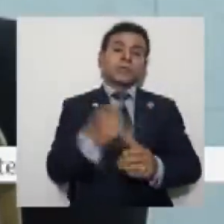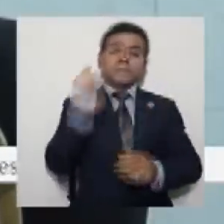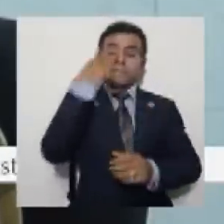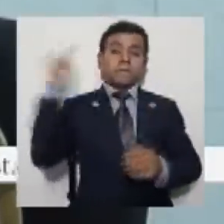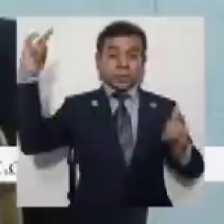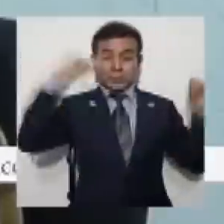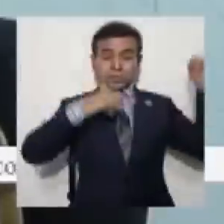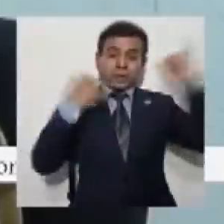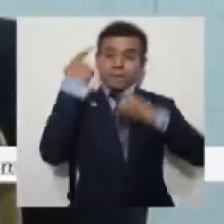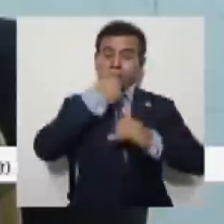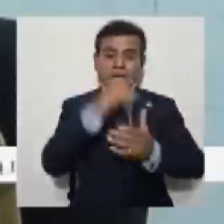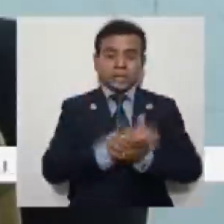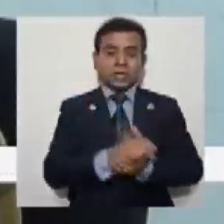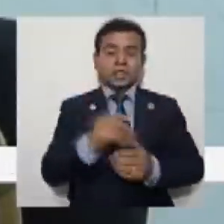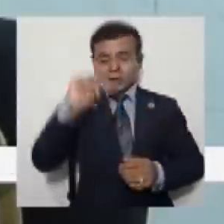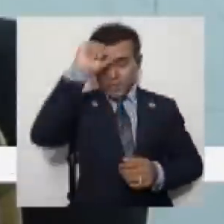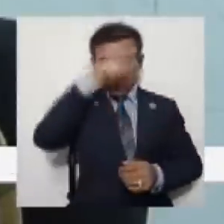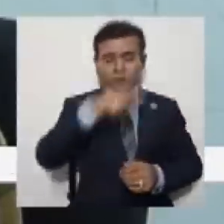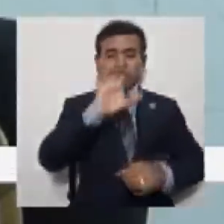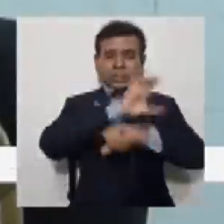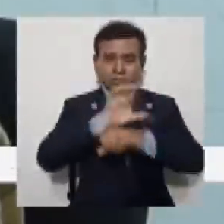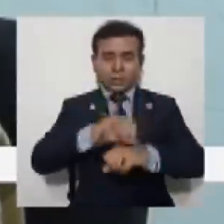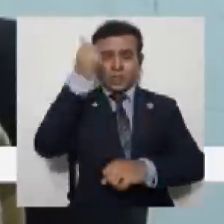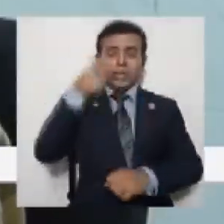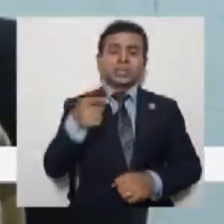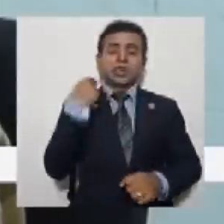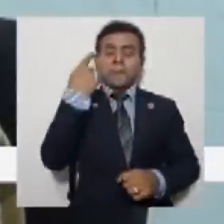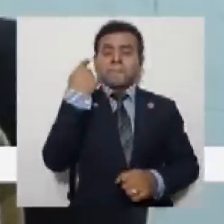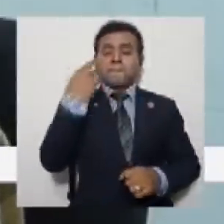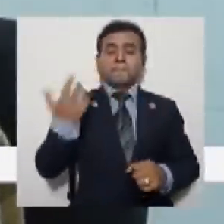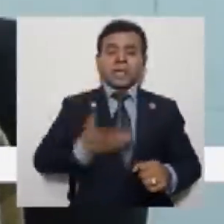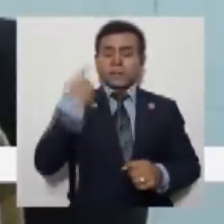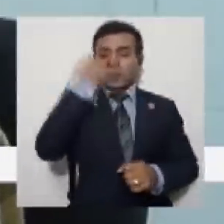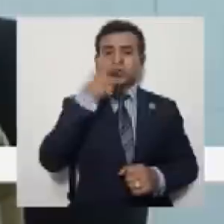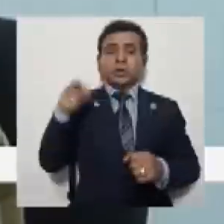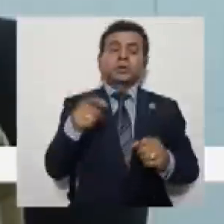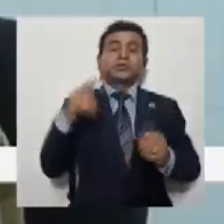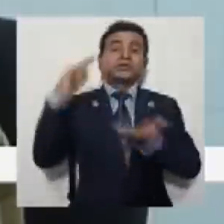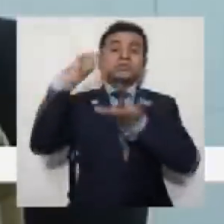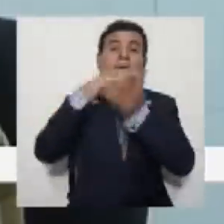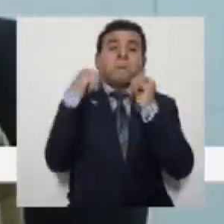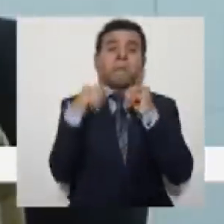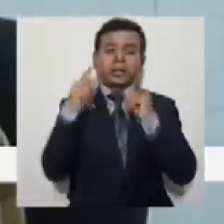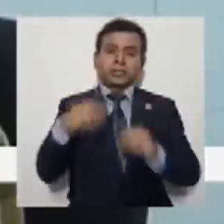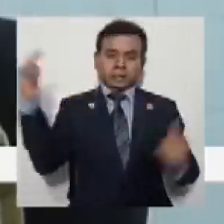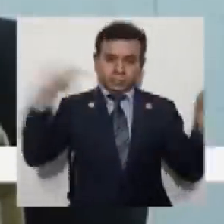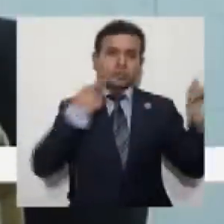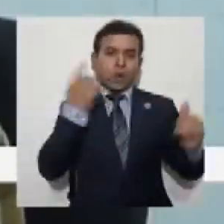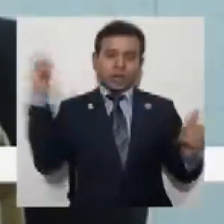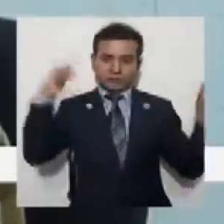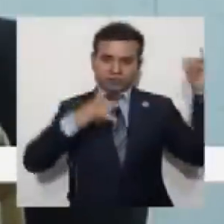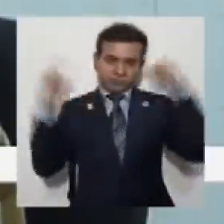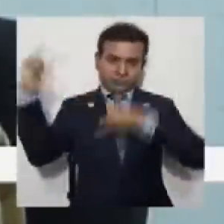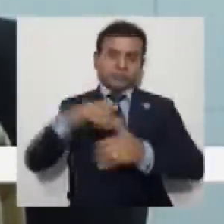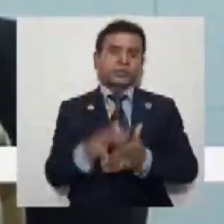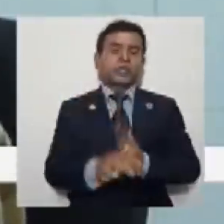আমাদের বিমানবন্দরে গত 24 ঘন্টায় বিমানবন্দরে স্ক্রিনিং বেড়েছে এবং গত 24 ঘন্টায় আমরা বিমানবন্দরে স্ক্রিনিং হয়েছে 373 জন এবং